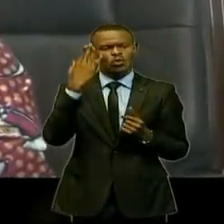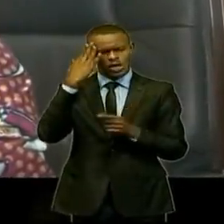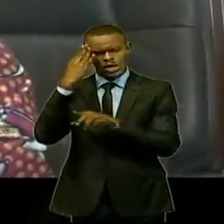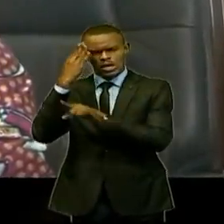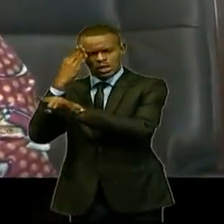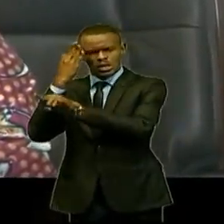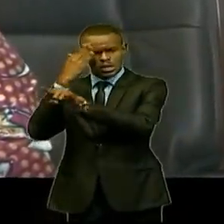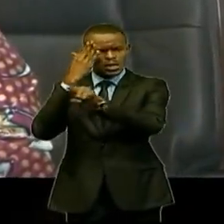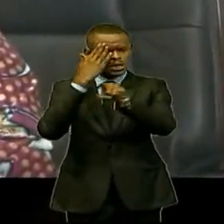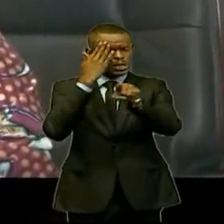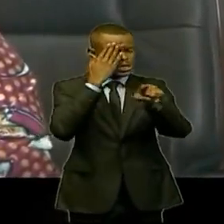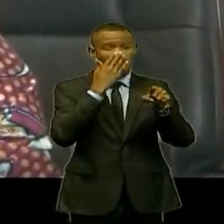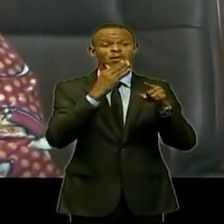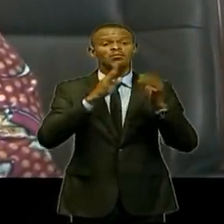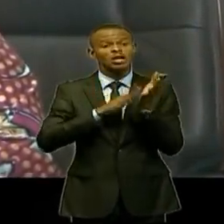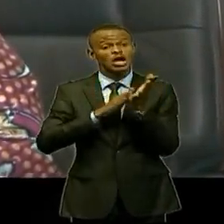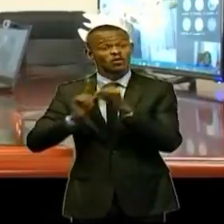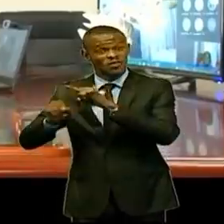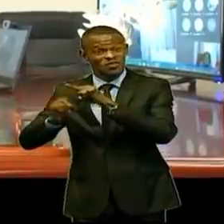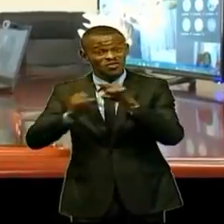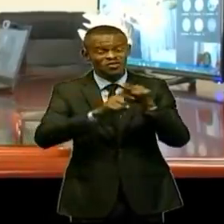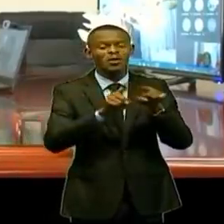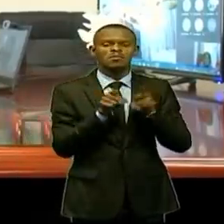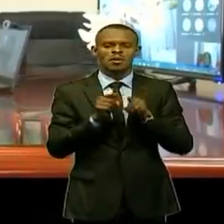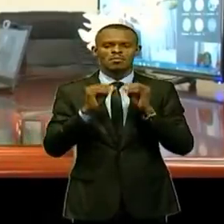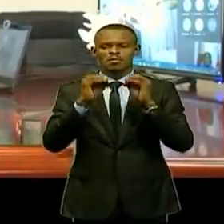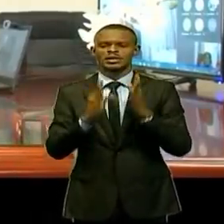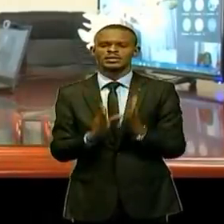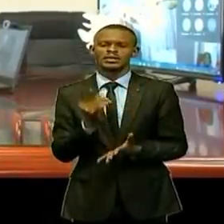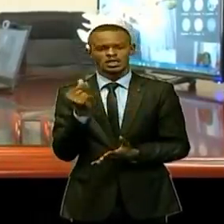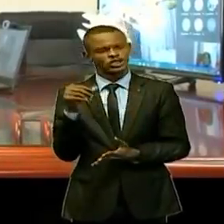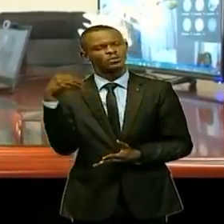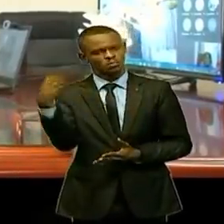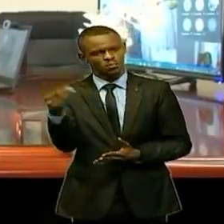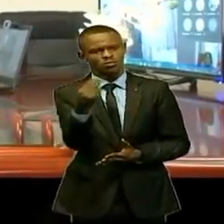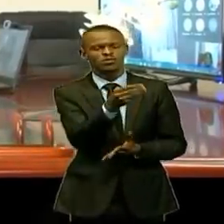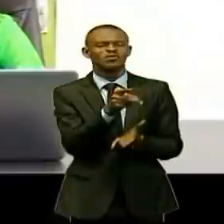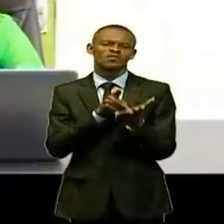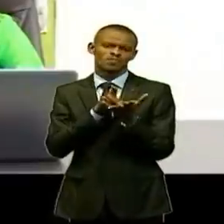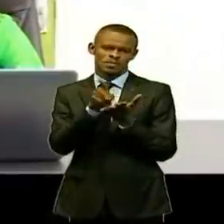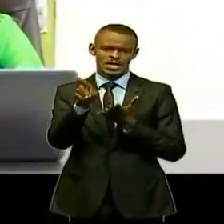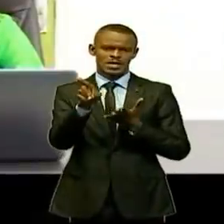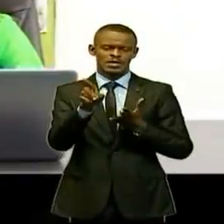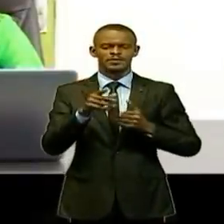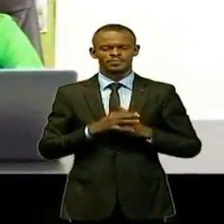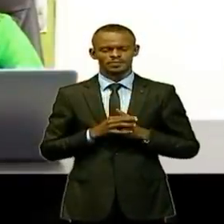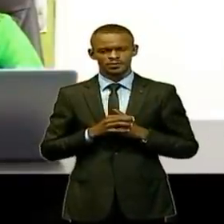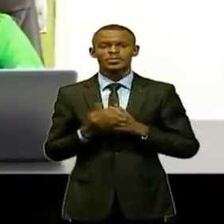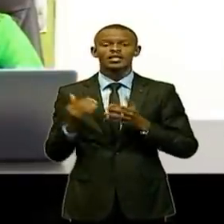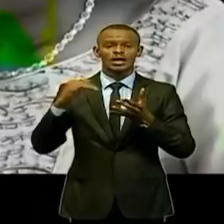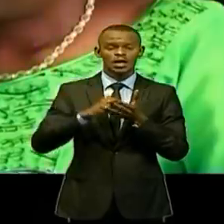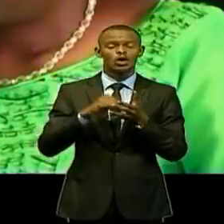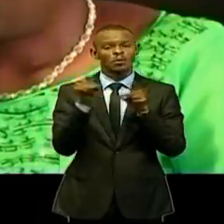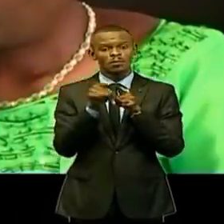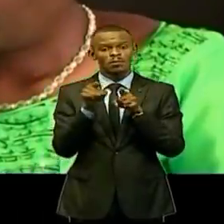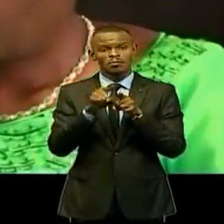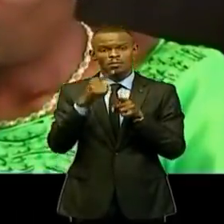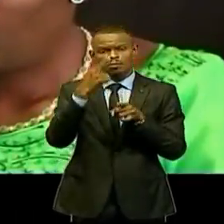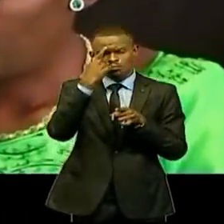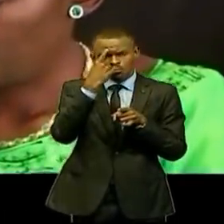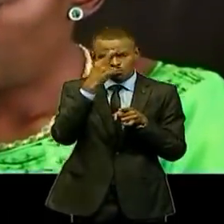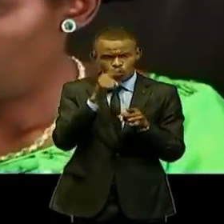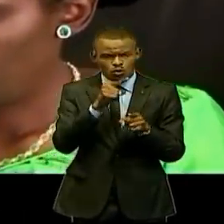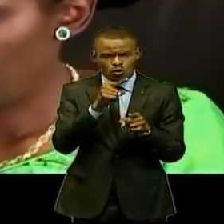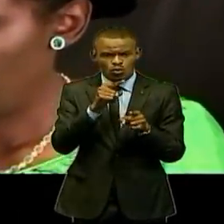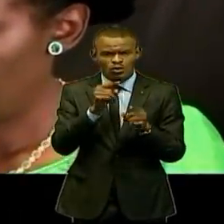précités. Il en est de même pour l'opérationnalisation de la caisse de retraite des